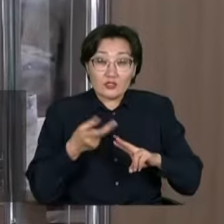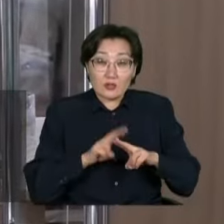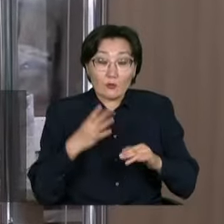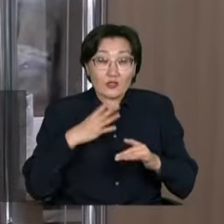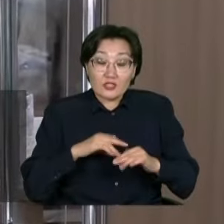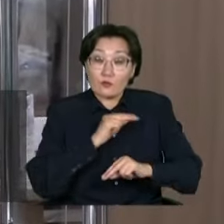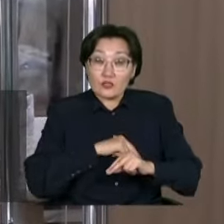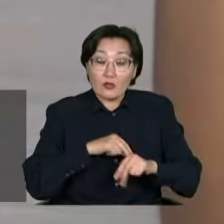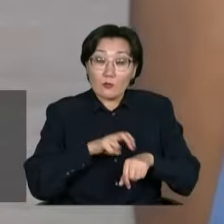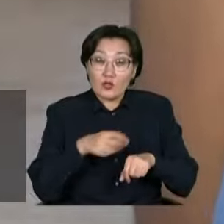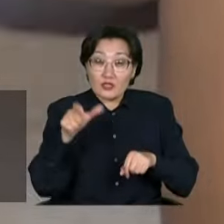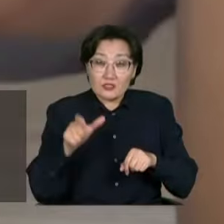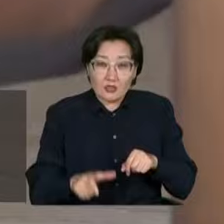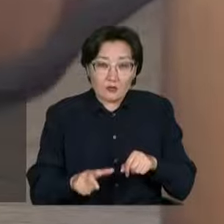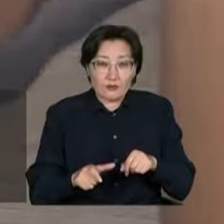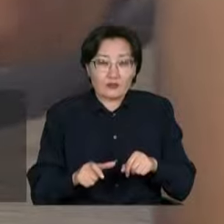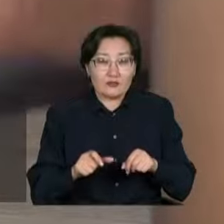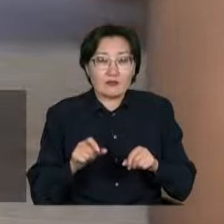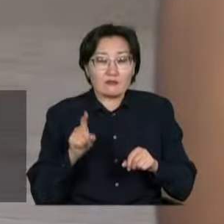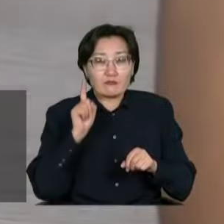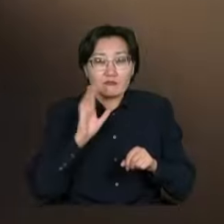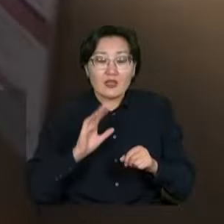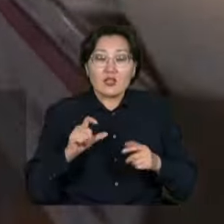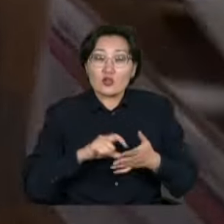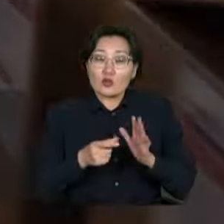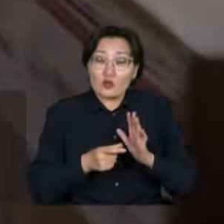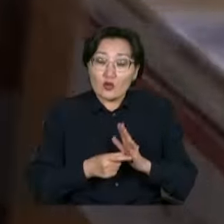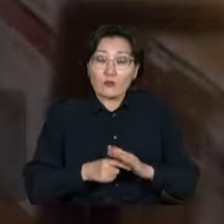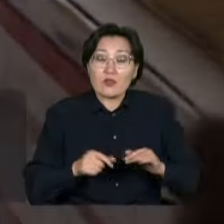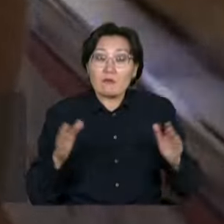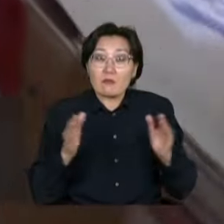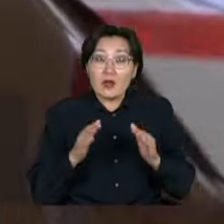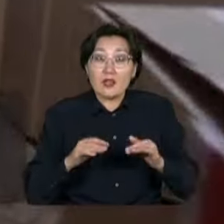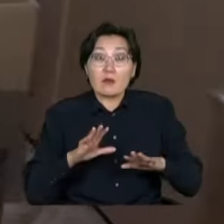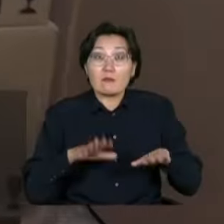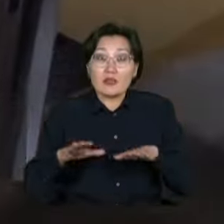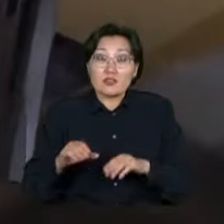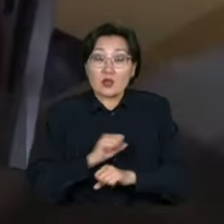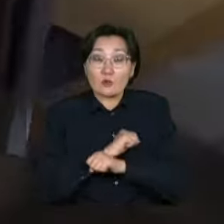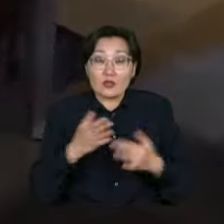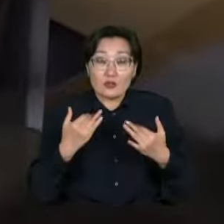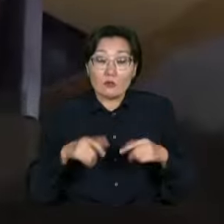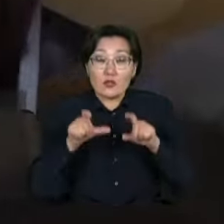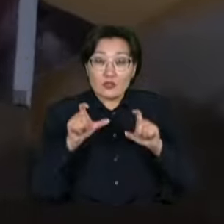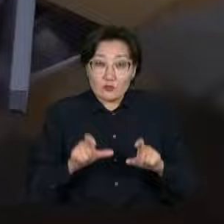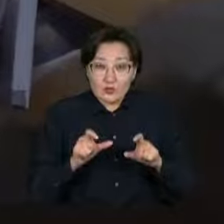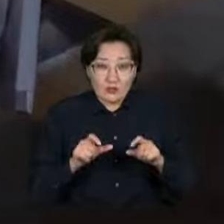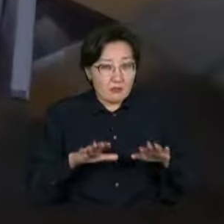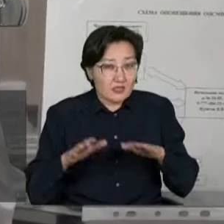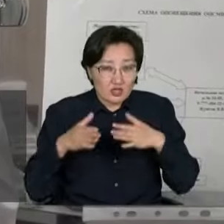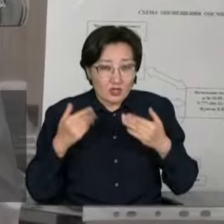приходится работать врачам, далеки от идеальных. Комнаты маленькие, мест для отдыха нет. Фельдшерам даже некуда присесть, жалуются